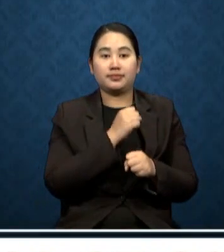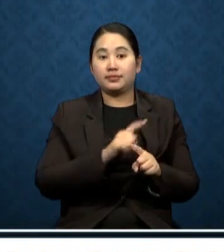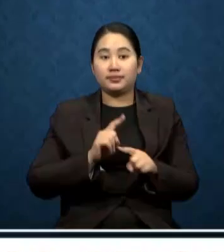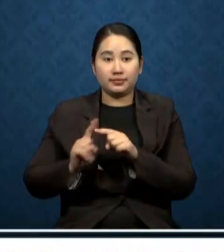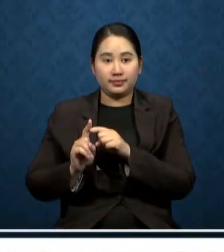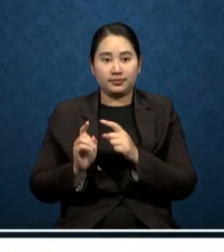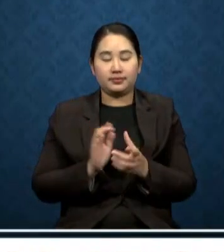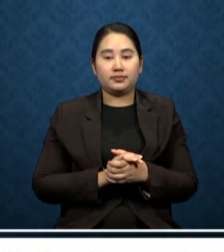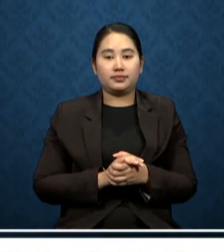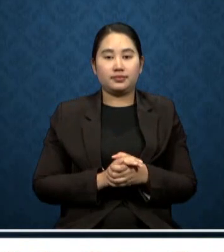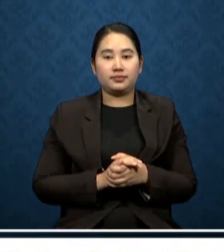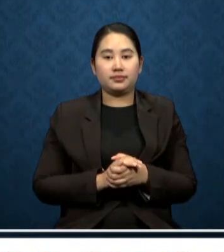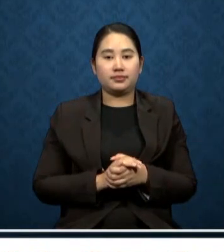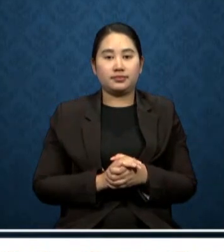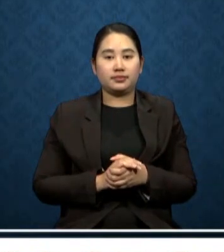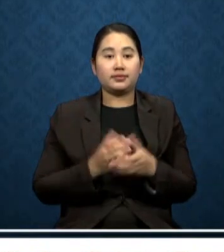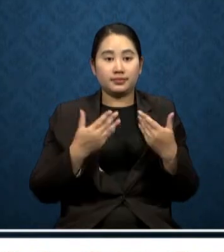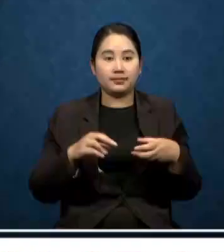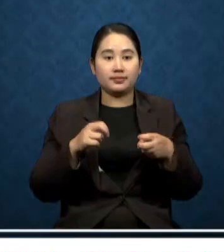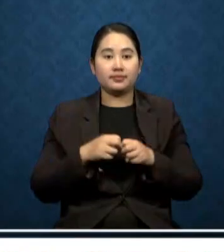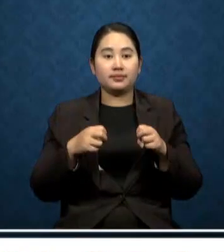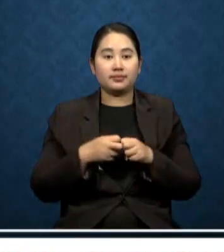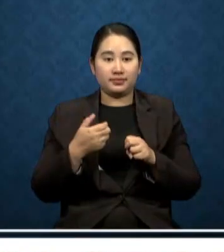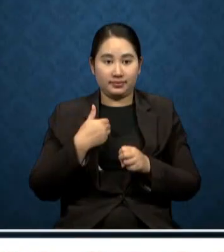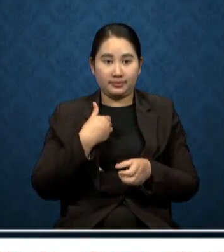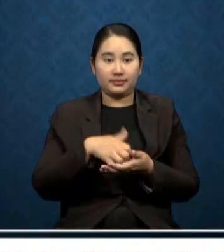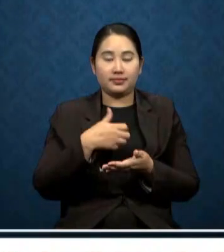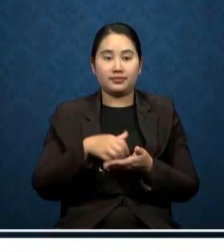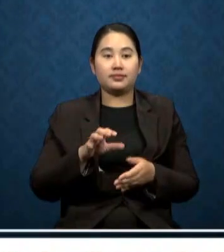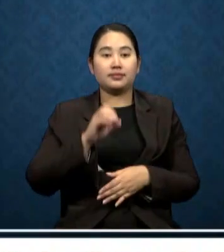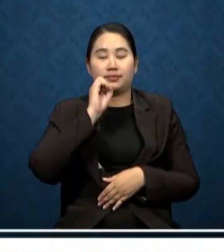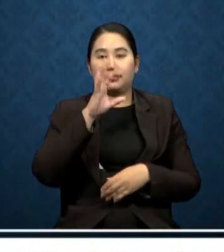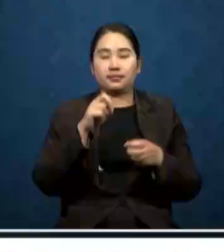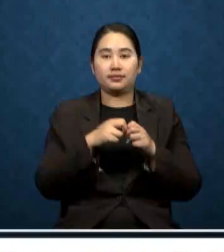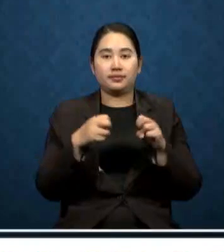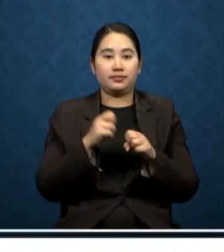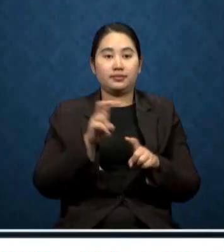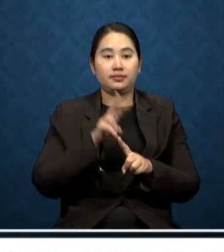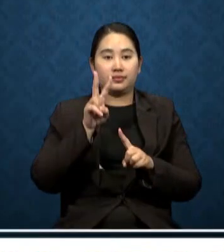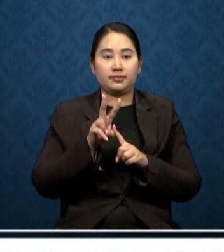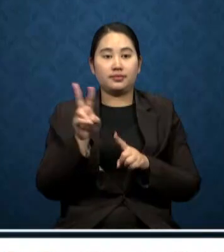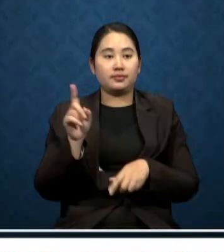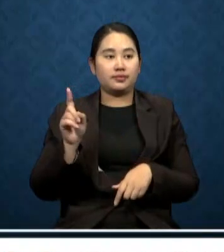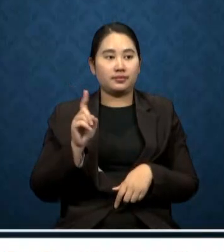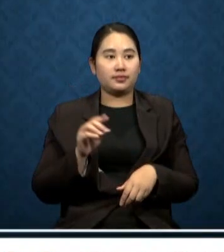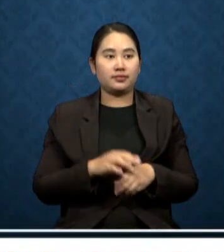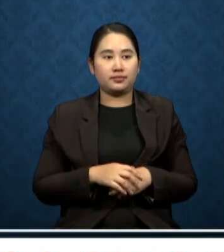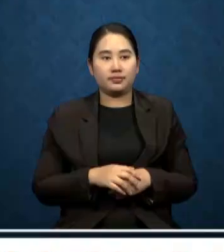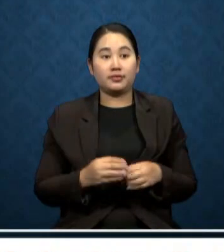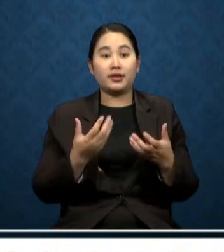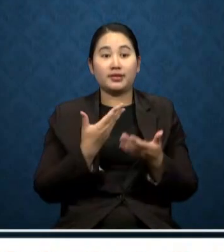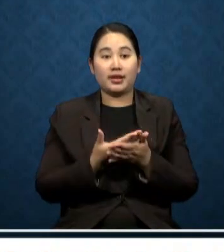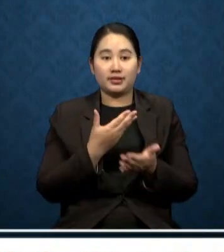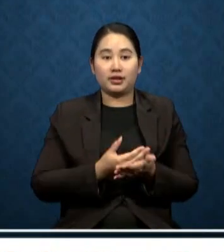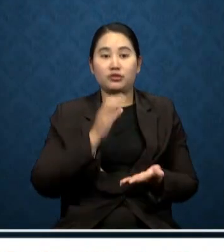เป็นเรื่องหนึ่ ซึงเราพบปัญหามา100 ก็คือ เงื่อนขายและขอจำกดของกรองทุน